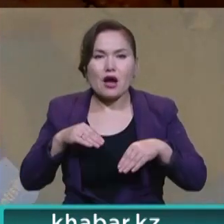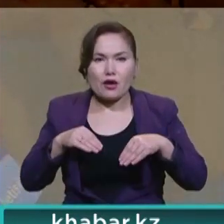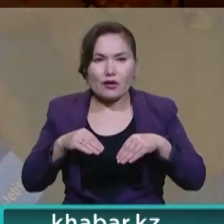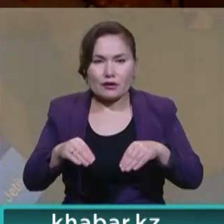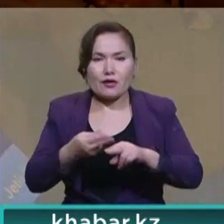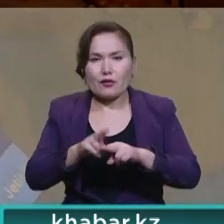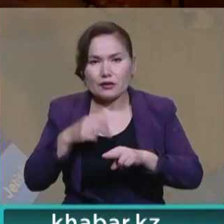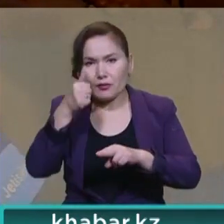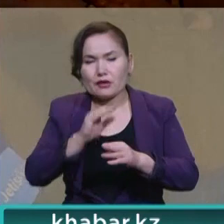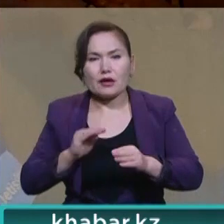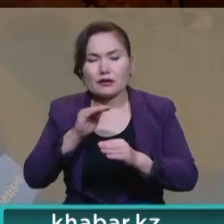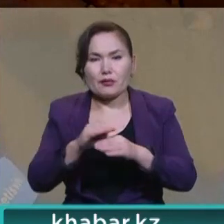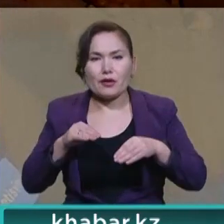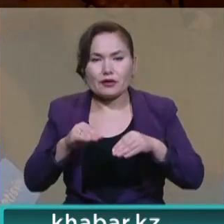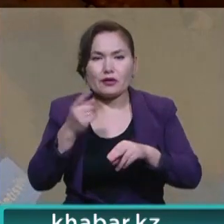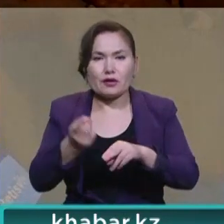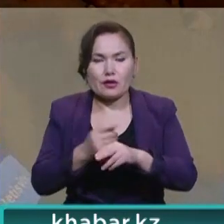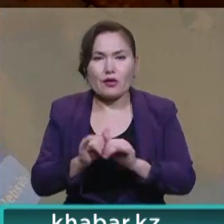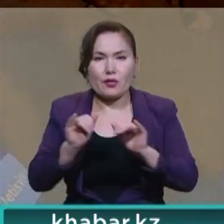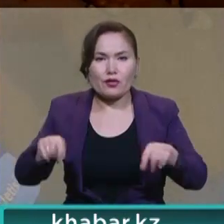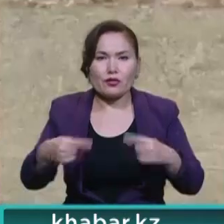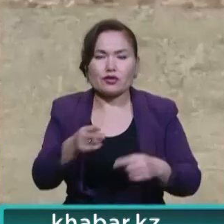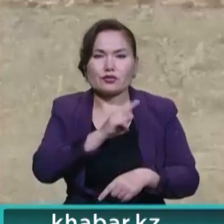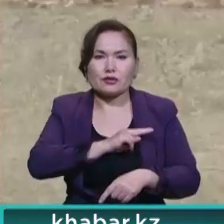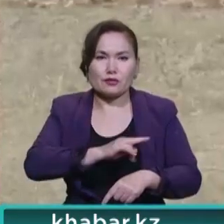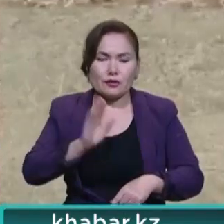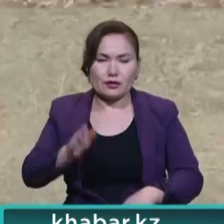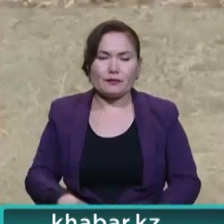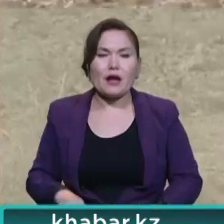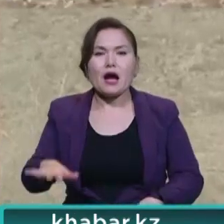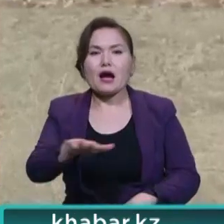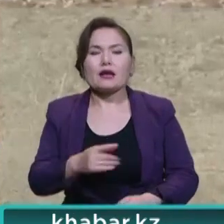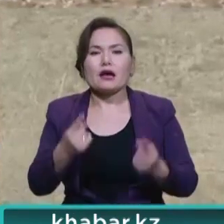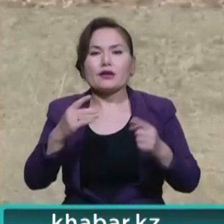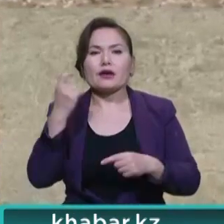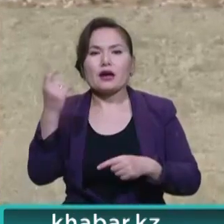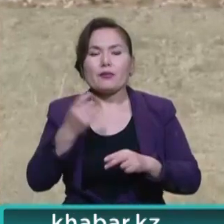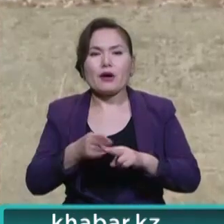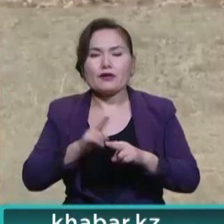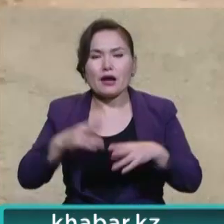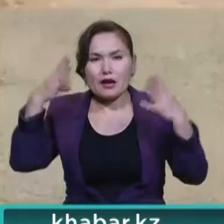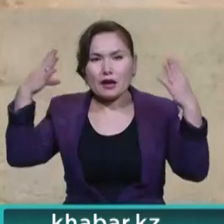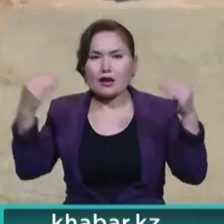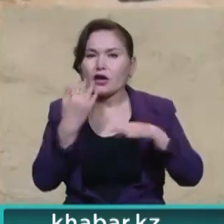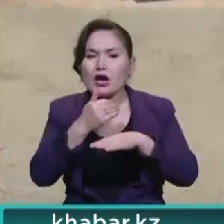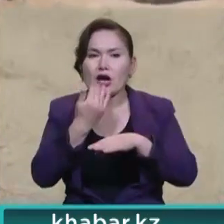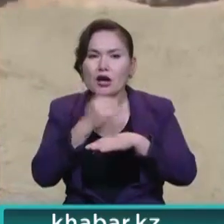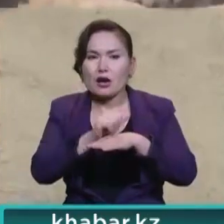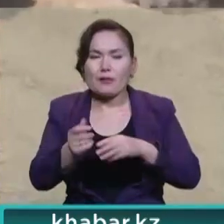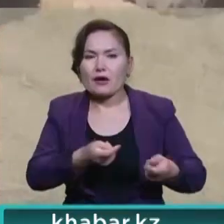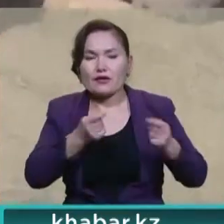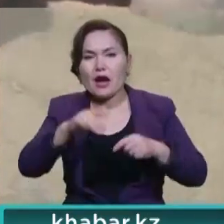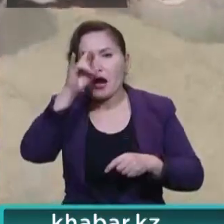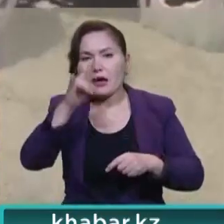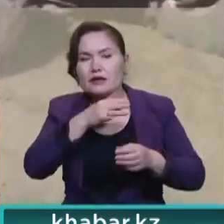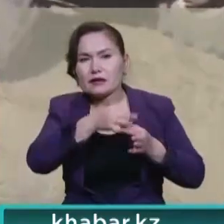тағы да көбейтіп, осы картоп тұқымын жақсарту мақсатында жұмыс істейміз. Аудандағы ірі шаруа қожалықтары Голландиядан әкелінген тұқымды еліміздің